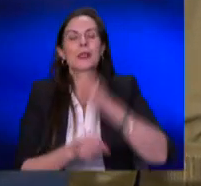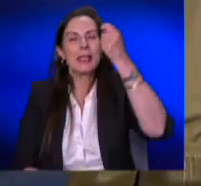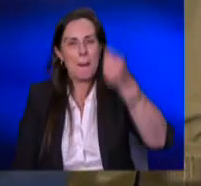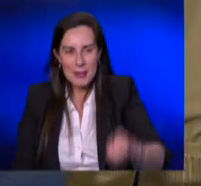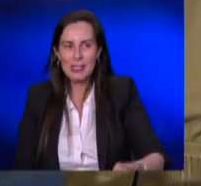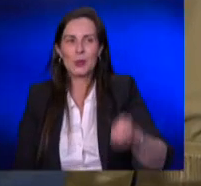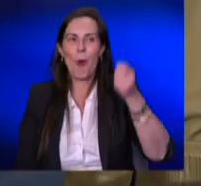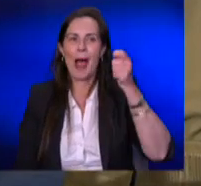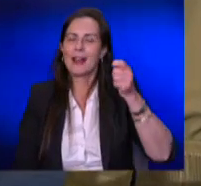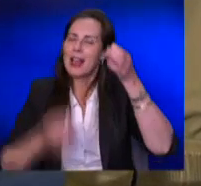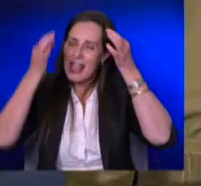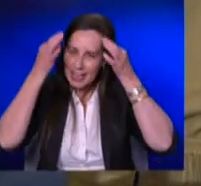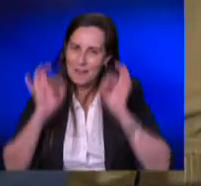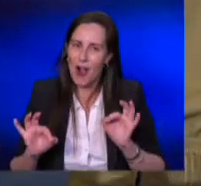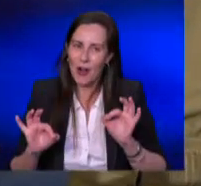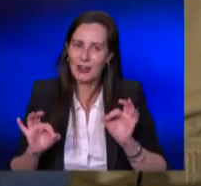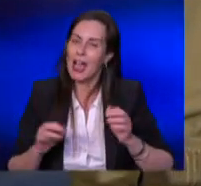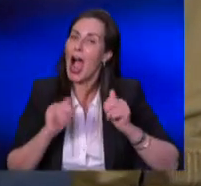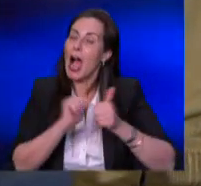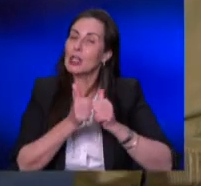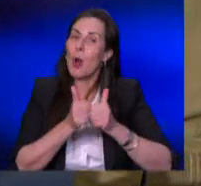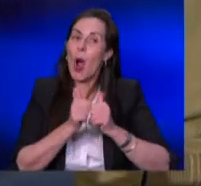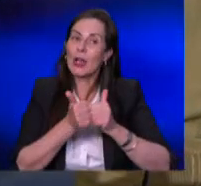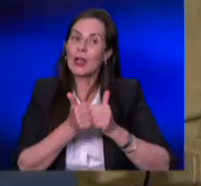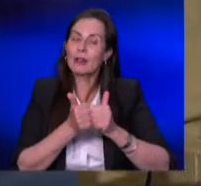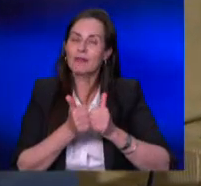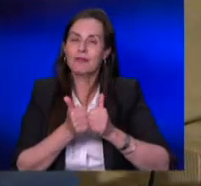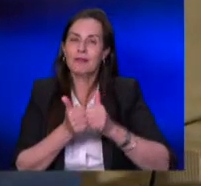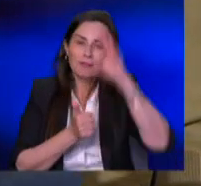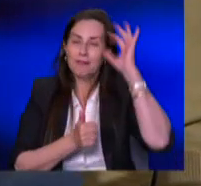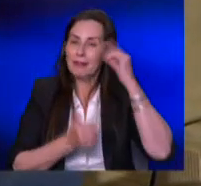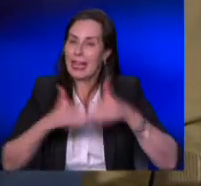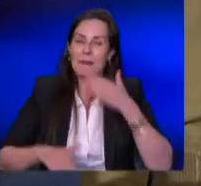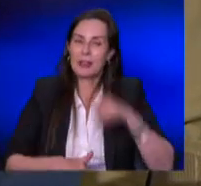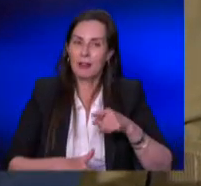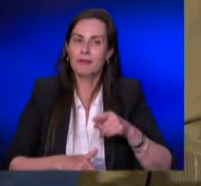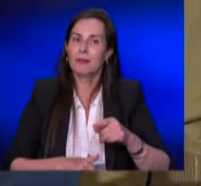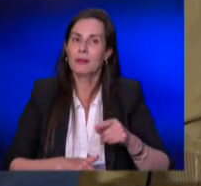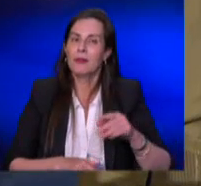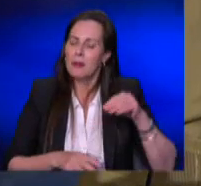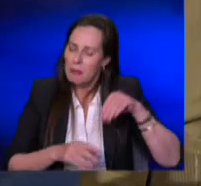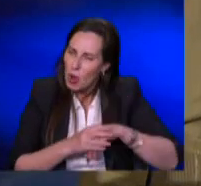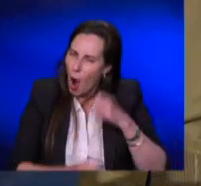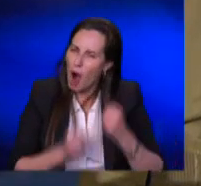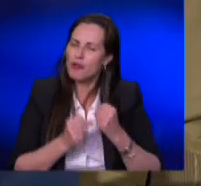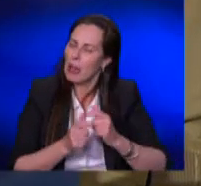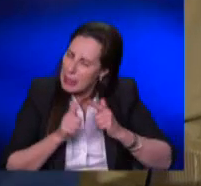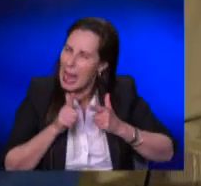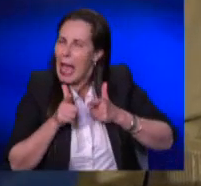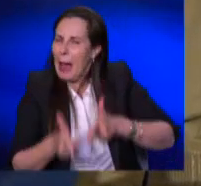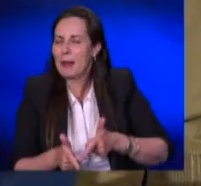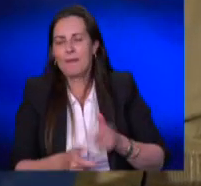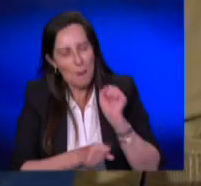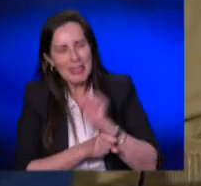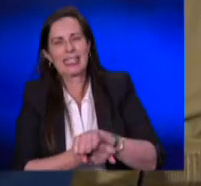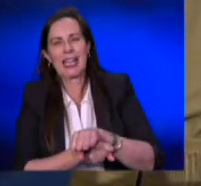משואה זו, לכבוד הספורטאים והספורטאיות הפרלימפיים, שעולים מתוך הקושי, נלחמים